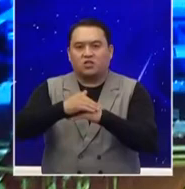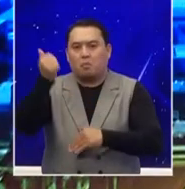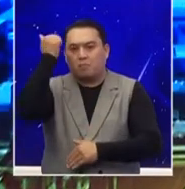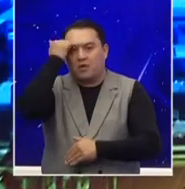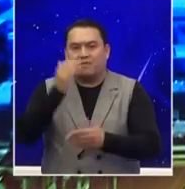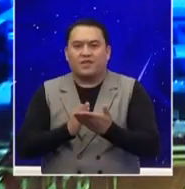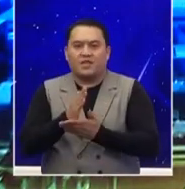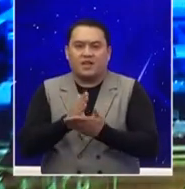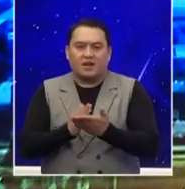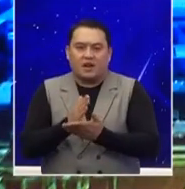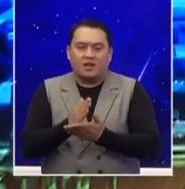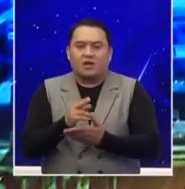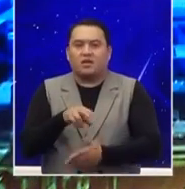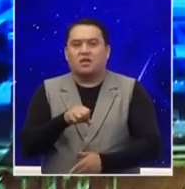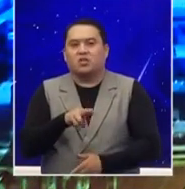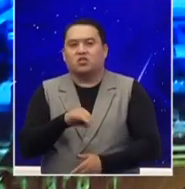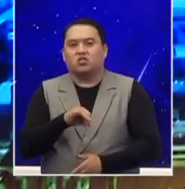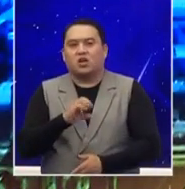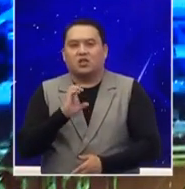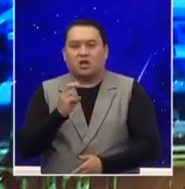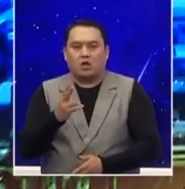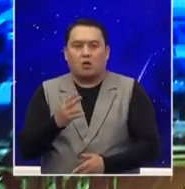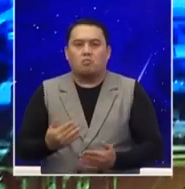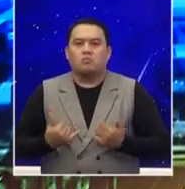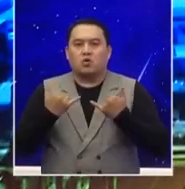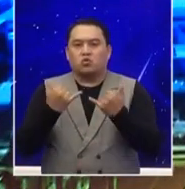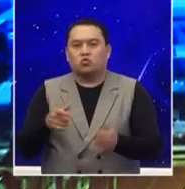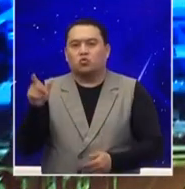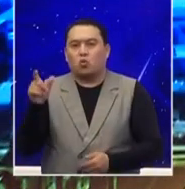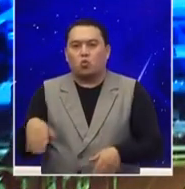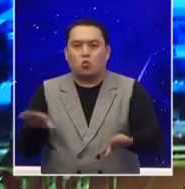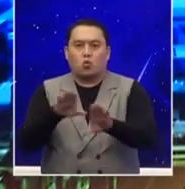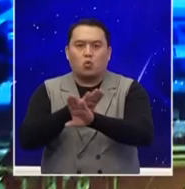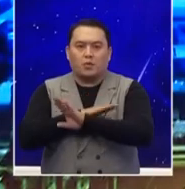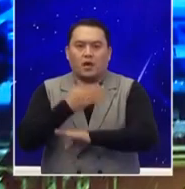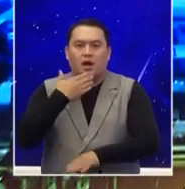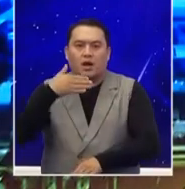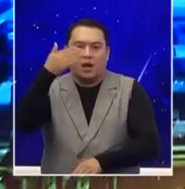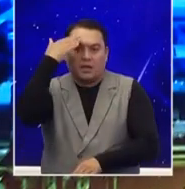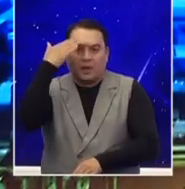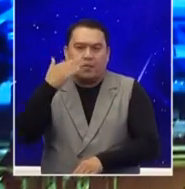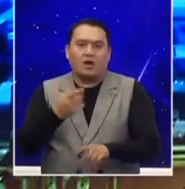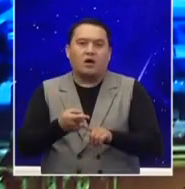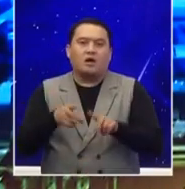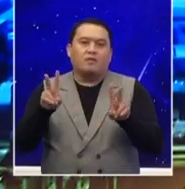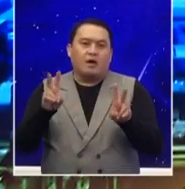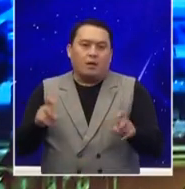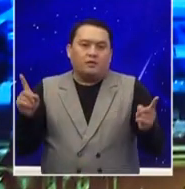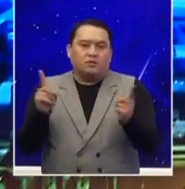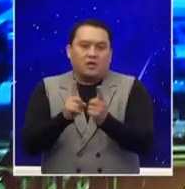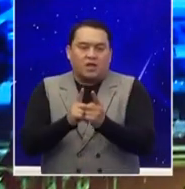ветерана войны ли они до герша почетный член ассамблеи ушел из жизни этим летом в рамках встречи